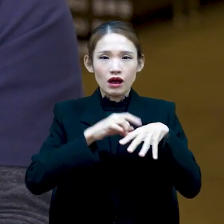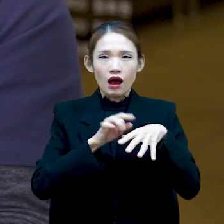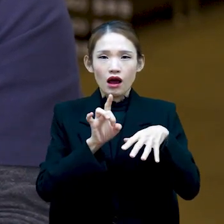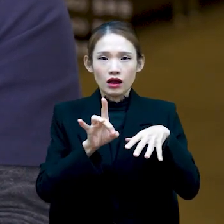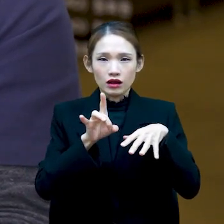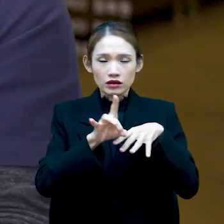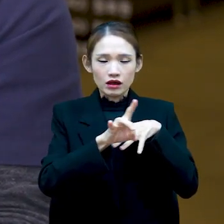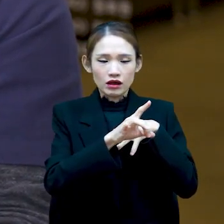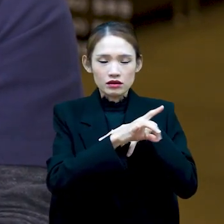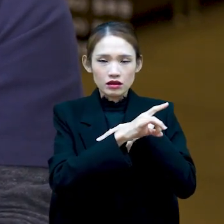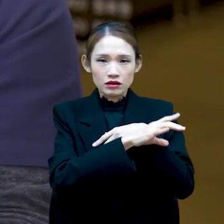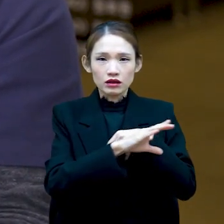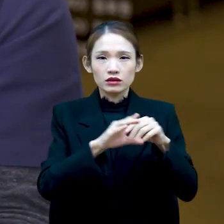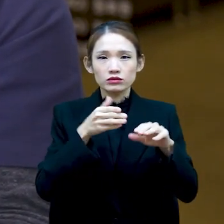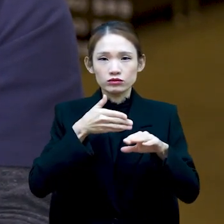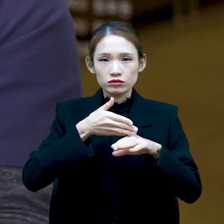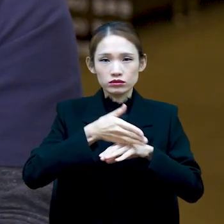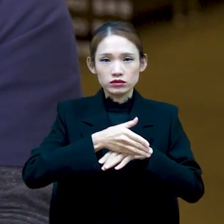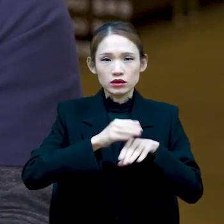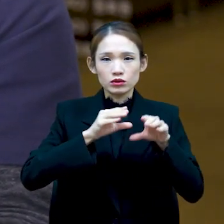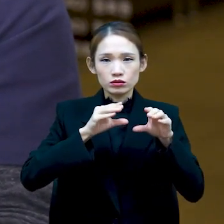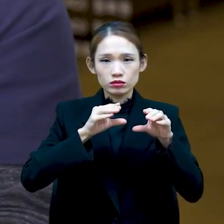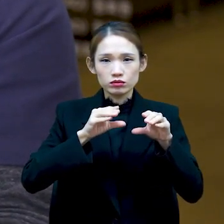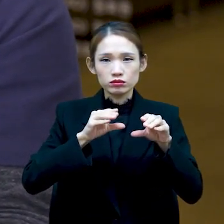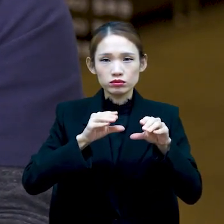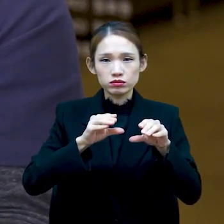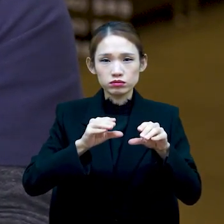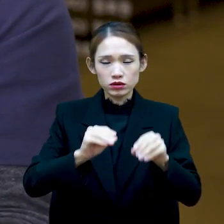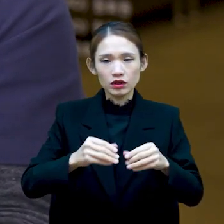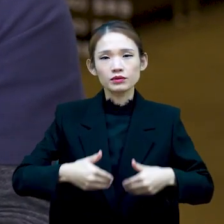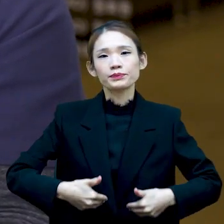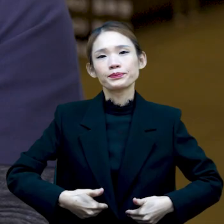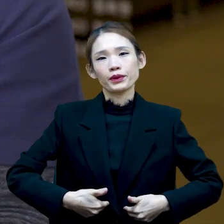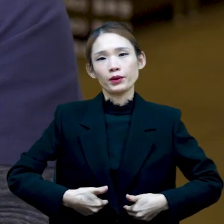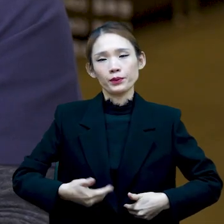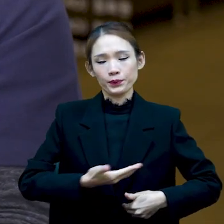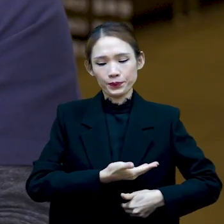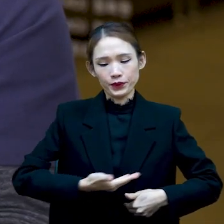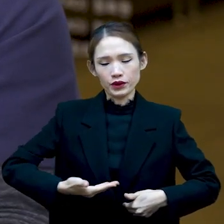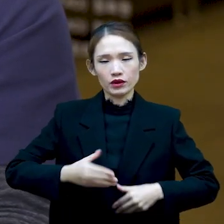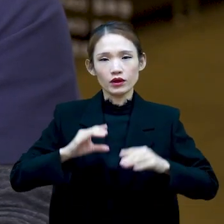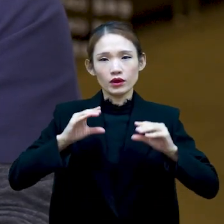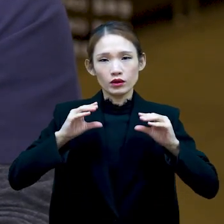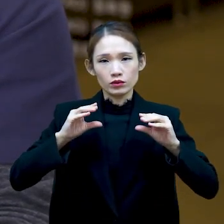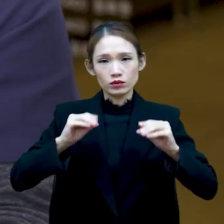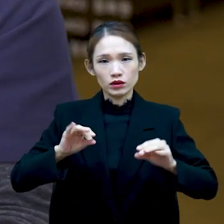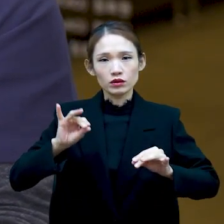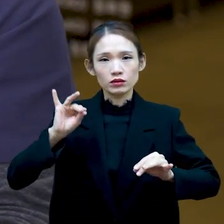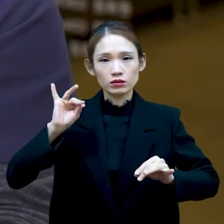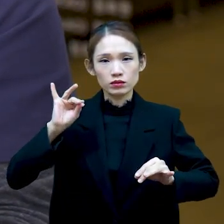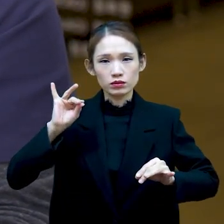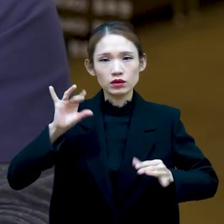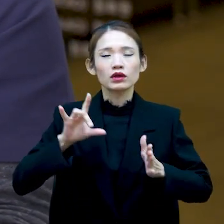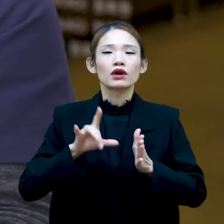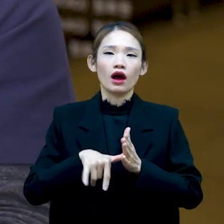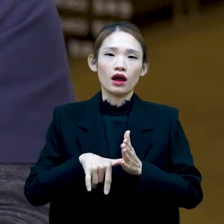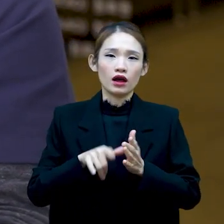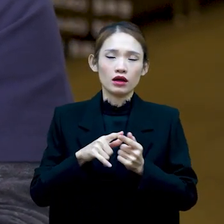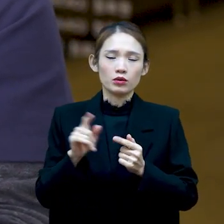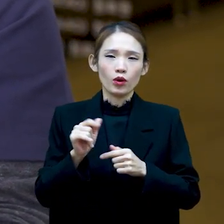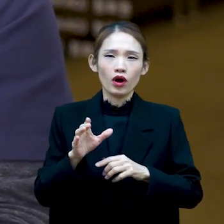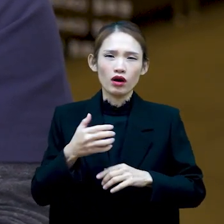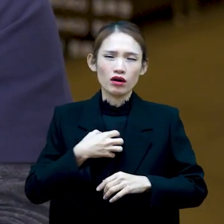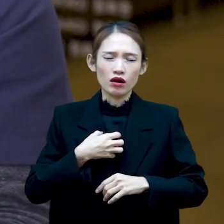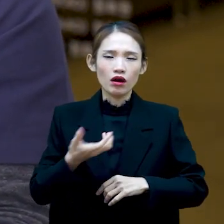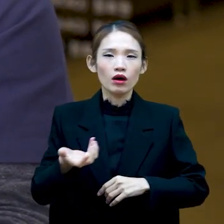움직이고 발이 안 움직이고 이런 식으로 올라와서 이제 배꼽 있는 데까지 이렇게 마비가 올라오니까 그 과정들이 되게 아프기도